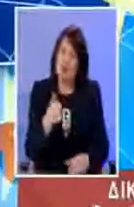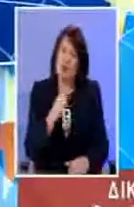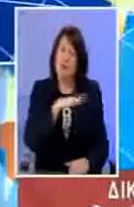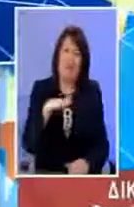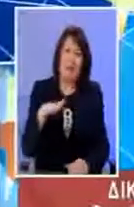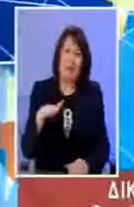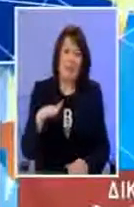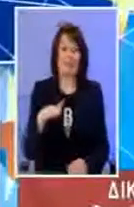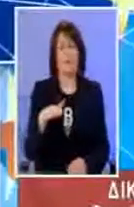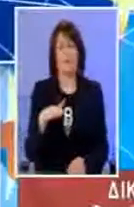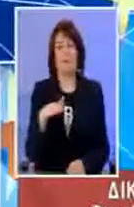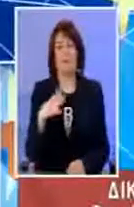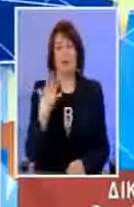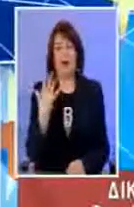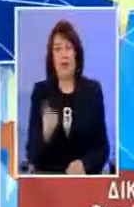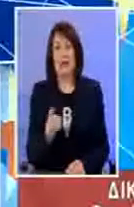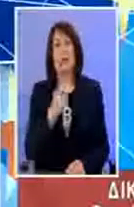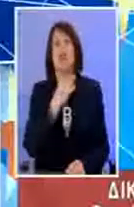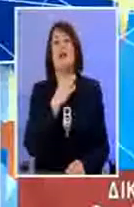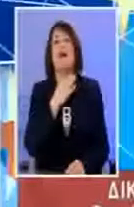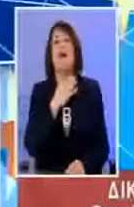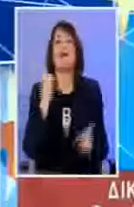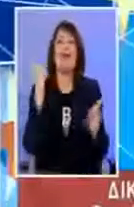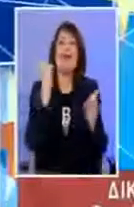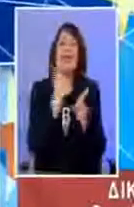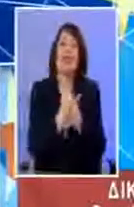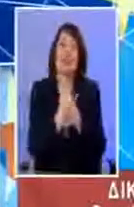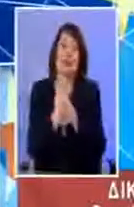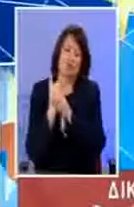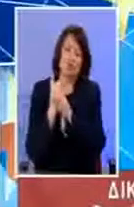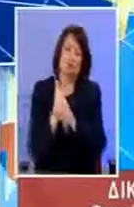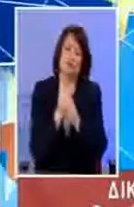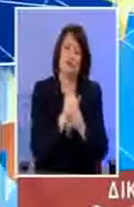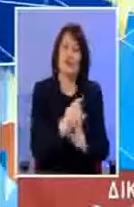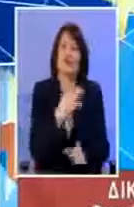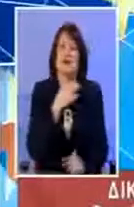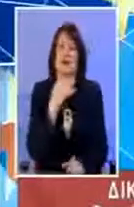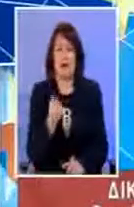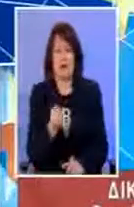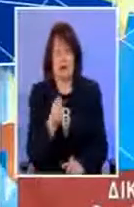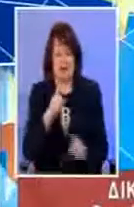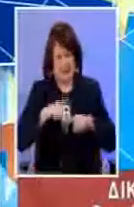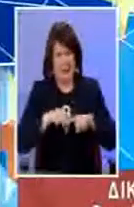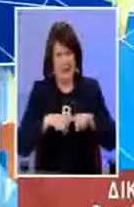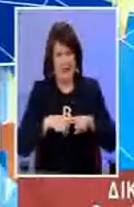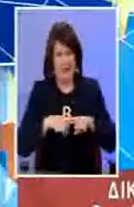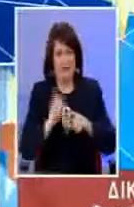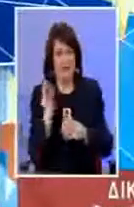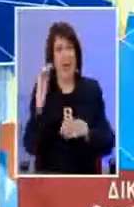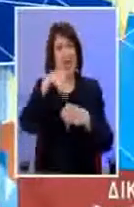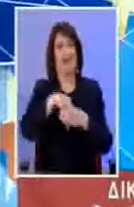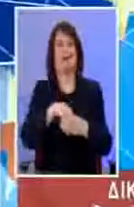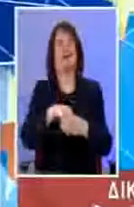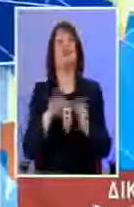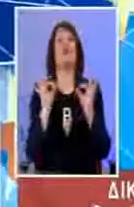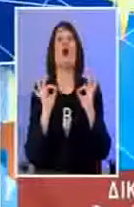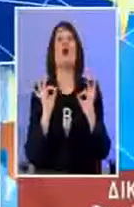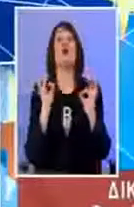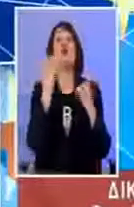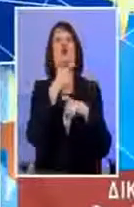που έχουν την ανάγκη των ειδικών, όπως τη θεωρούμε σήμερα εμείς στην Ελλάδα, έχουν ενταχθεί μέσα στο κανονικό